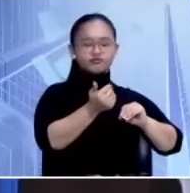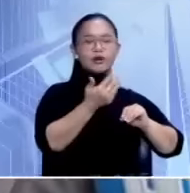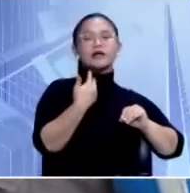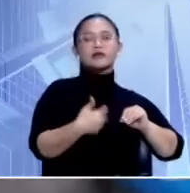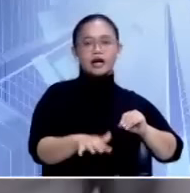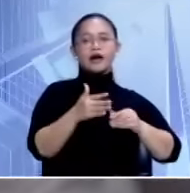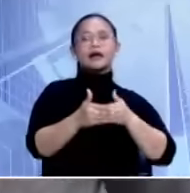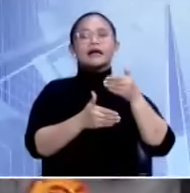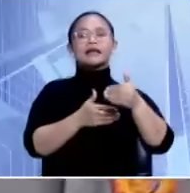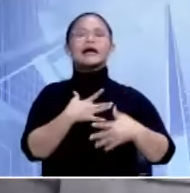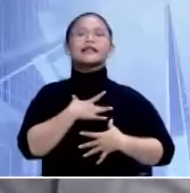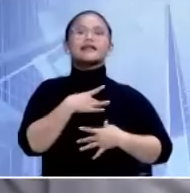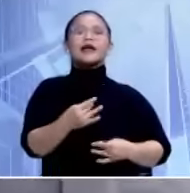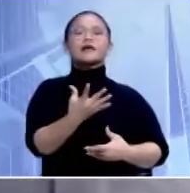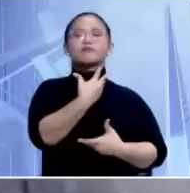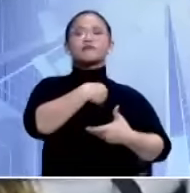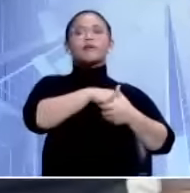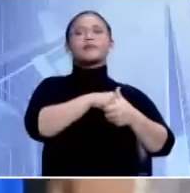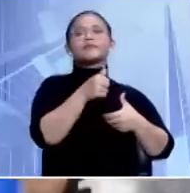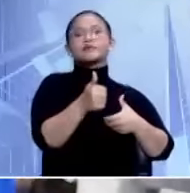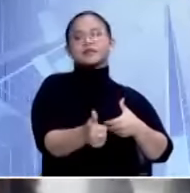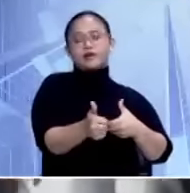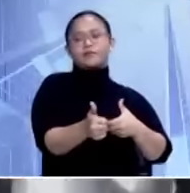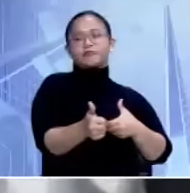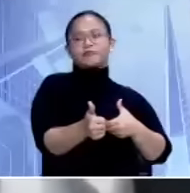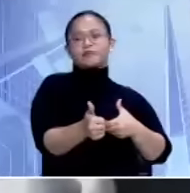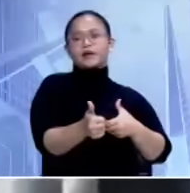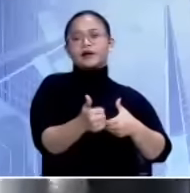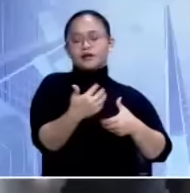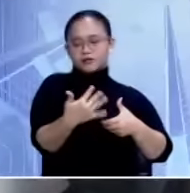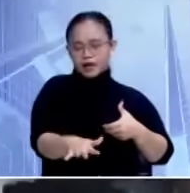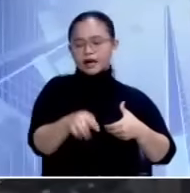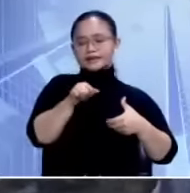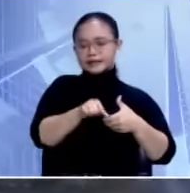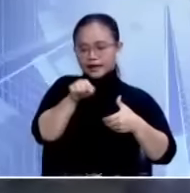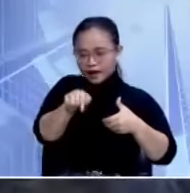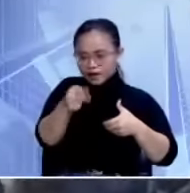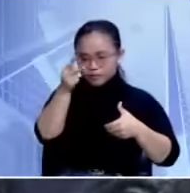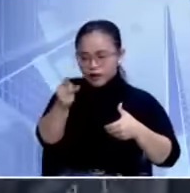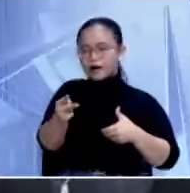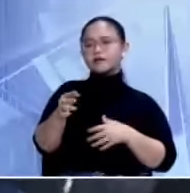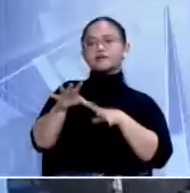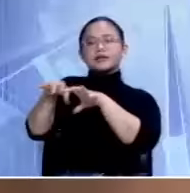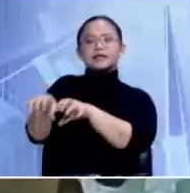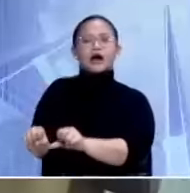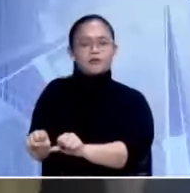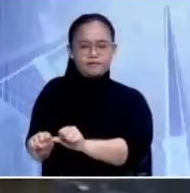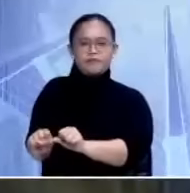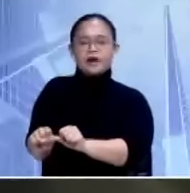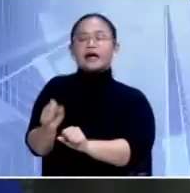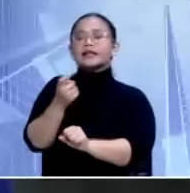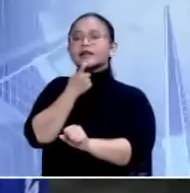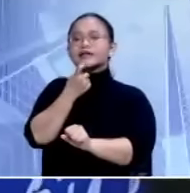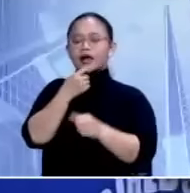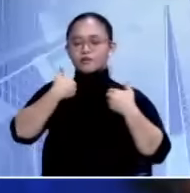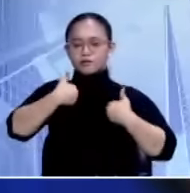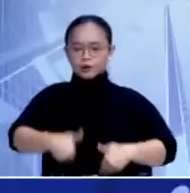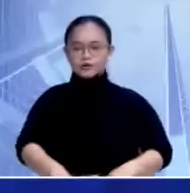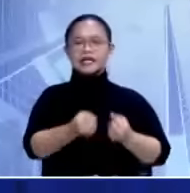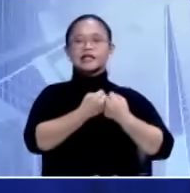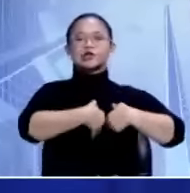tertarik. Jadi kedua pelaku harus mendekam di Mapolres Cirebon Kota dan dijerat pasal berlapis tentang perdagangan orang